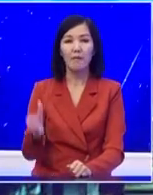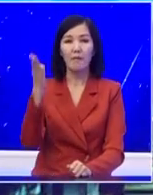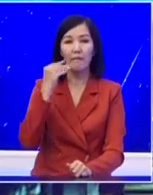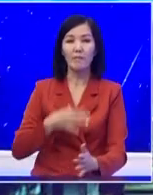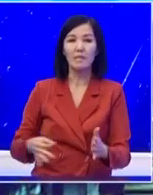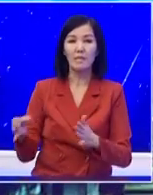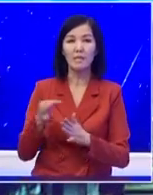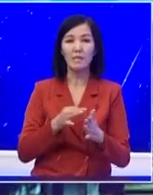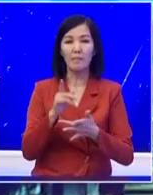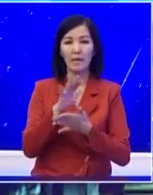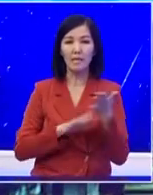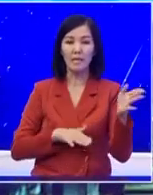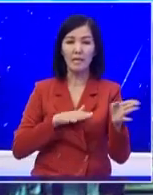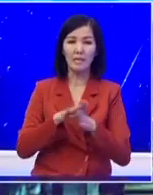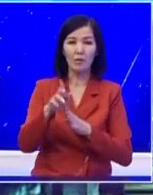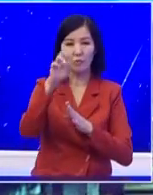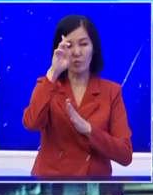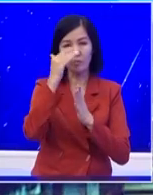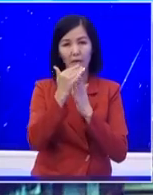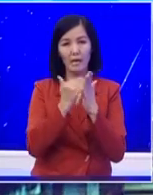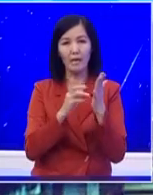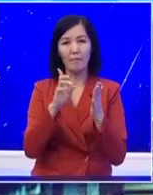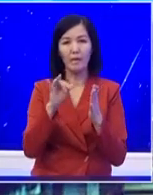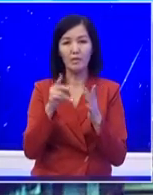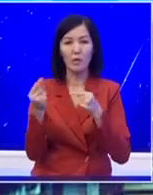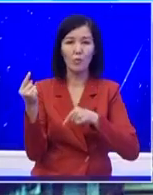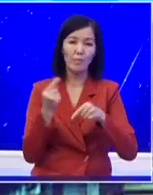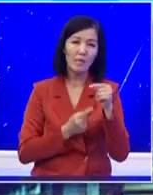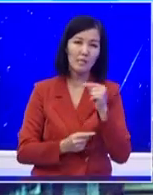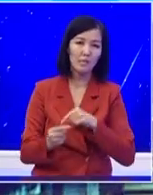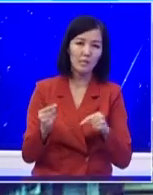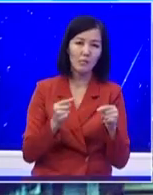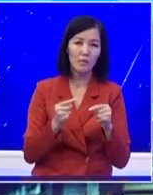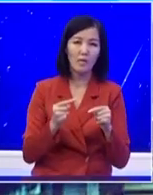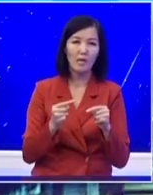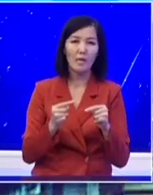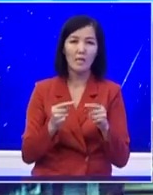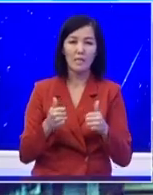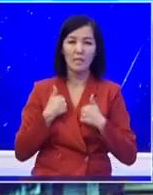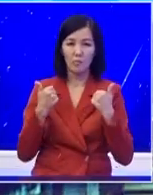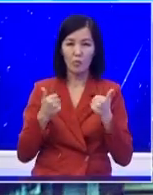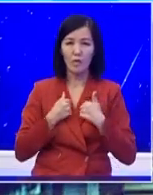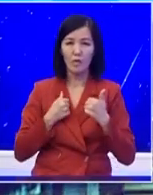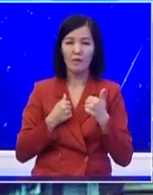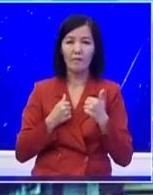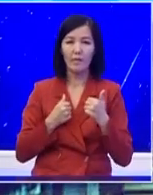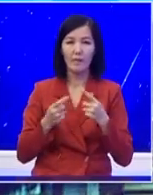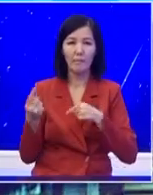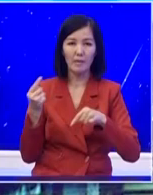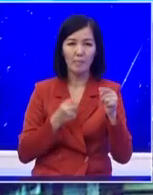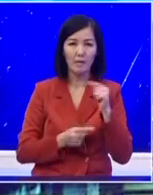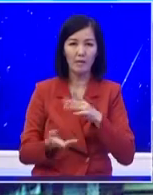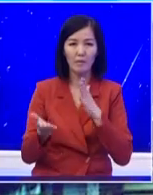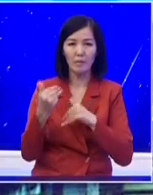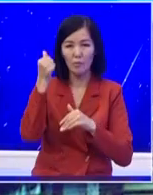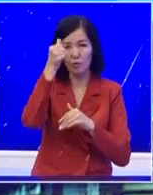В Алматинской области продолжается реализация государственной программы «Бастау бизнес» по стимулированию предпринимательства. Только за прошлый год в